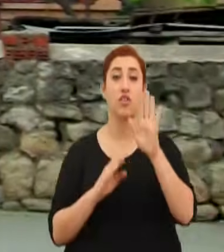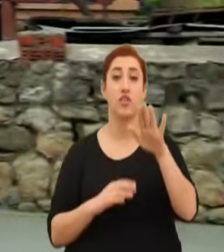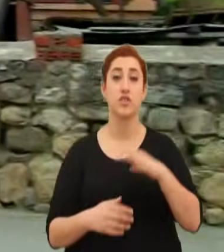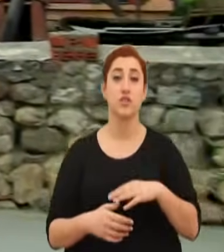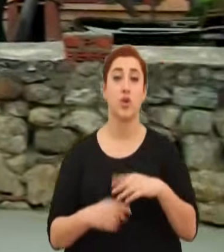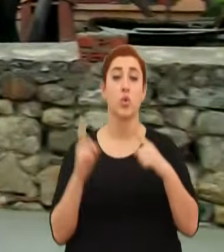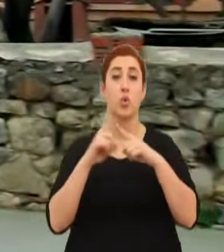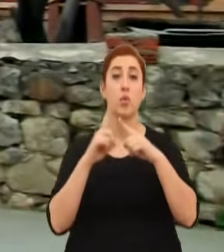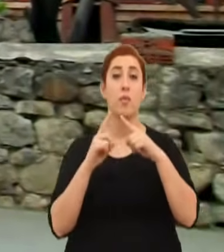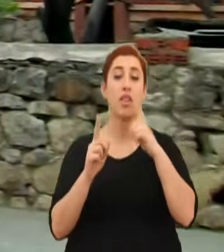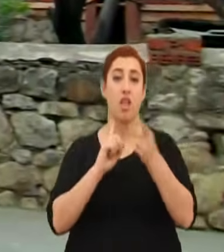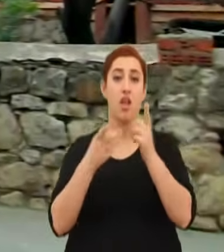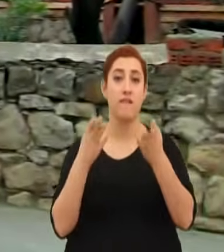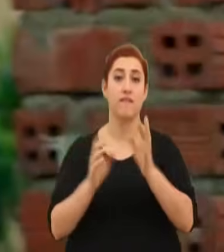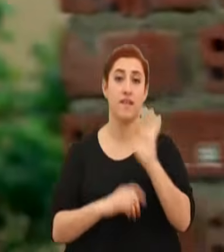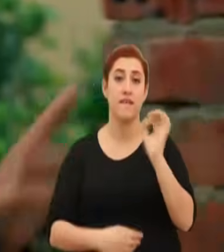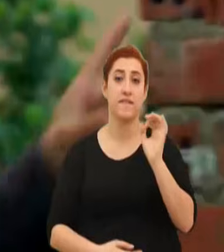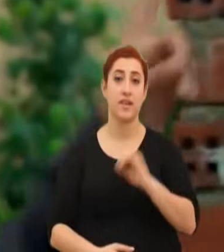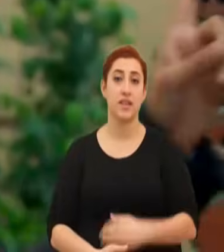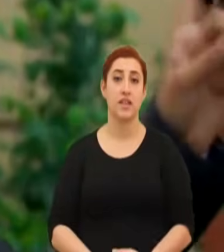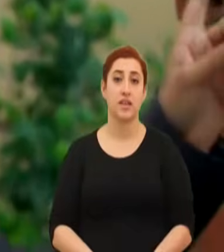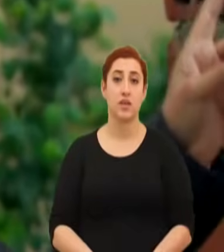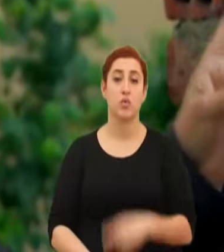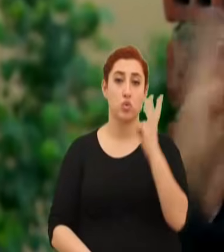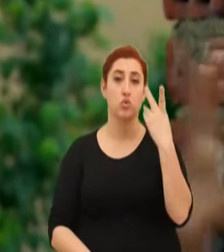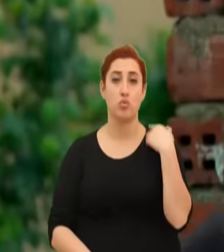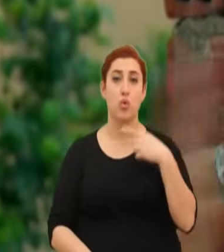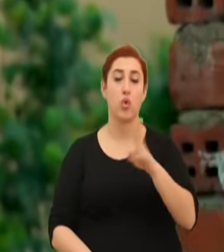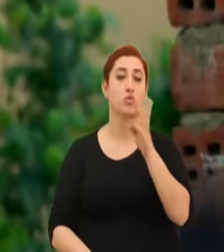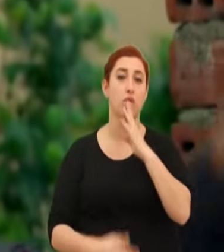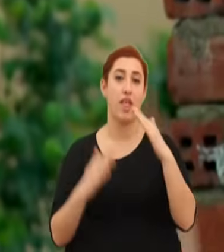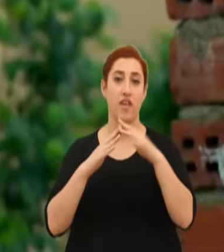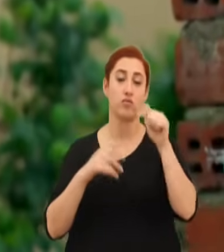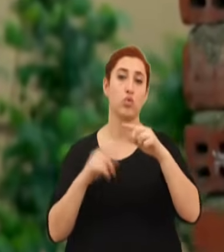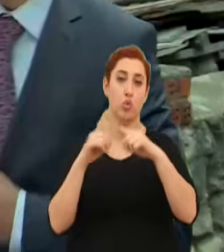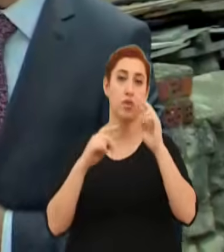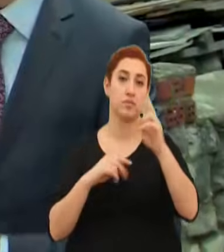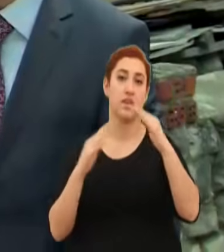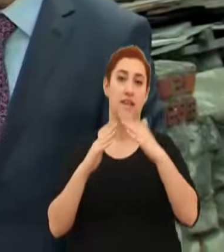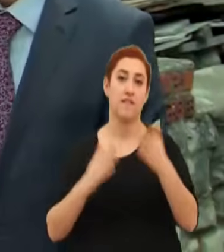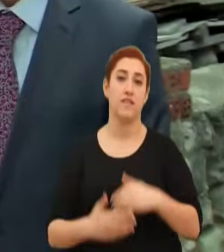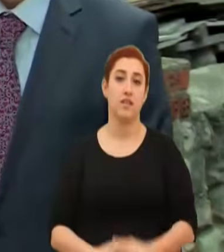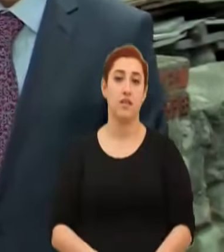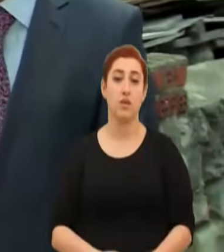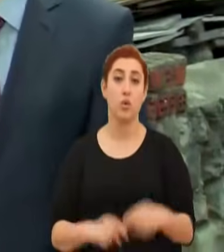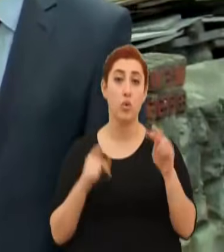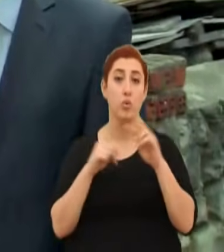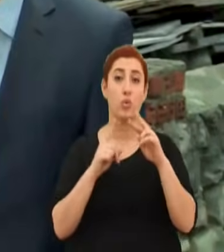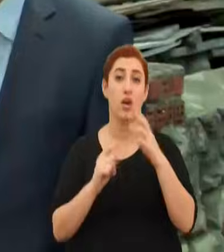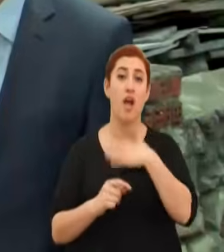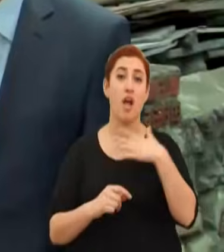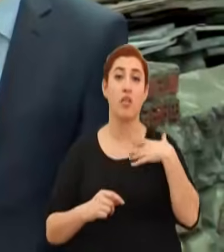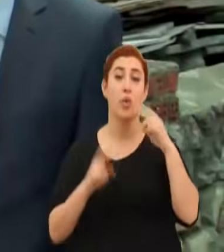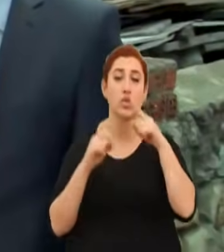Arkadaşlar, Tuğba'nın tarifi evet. 3 numara, yolun sonundaki ev. Burası Tuğba'ların evi. Nurhan,